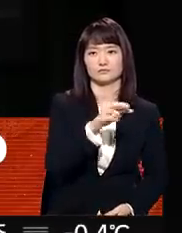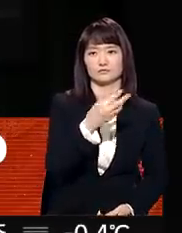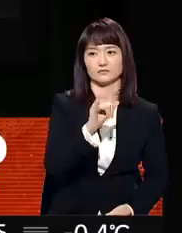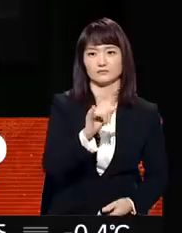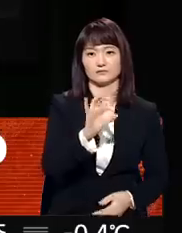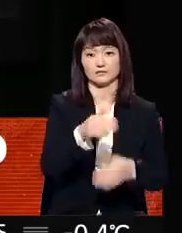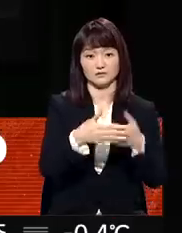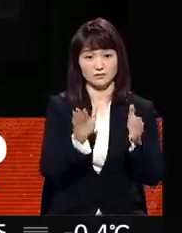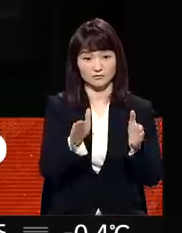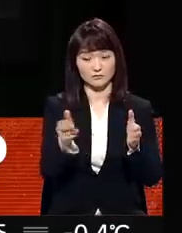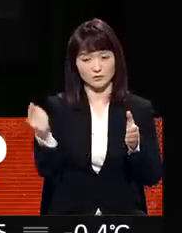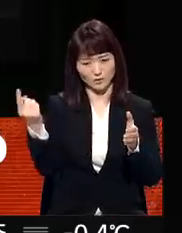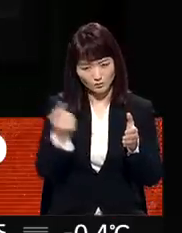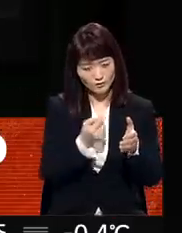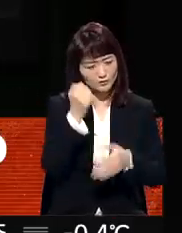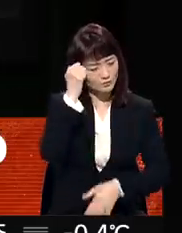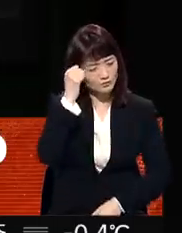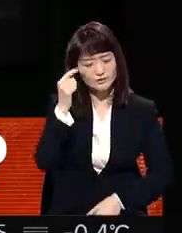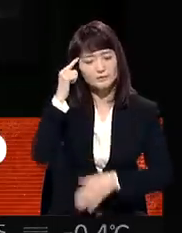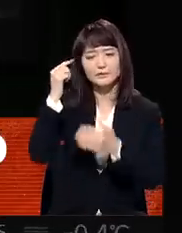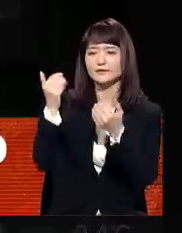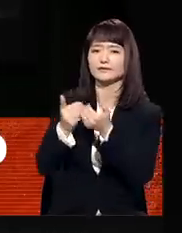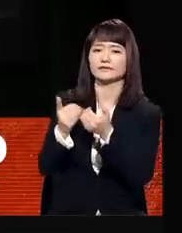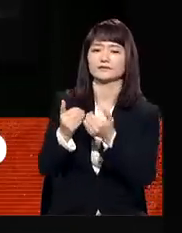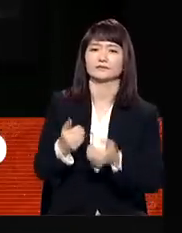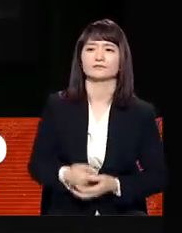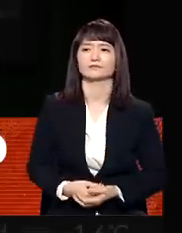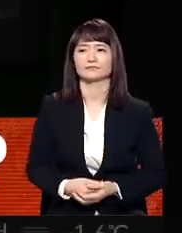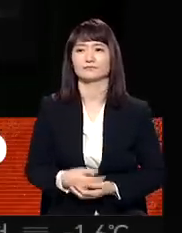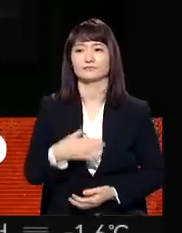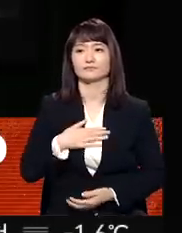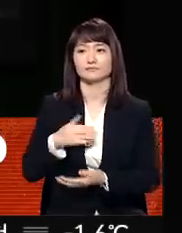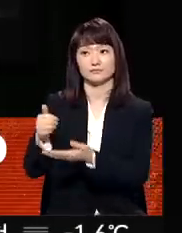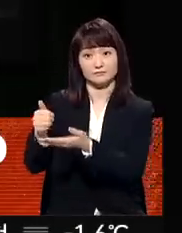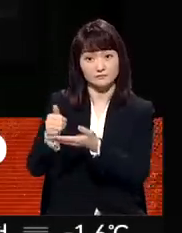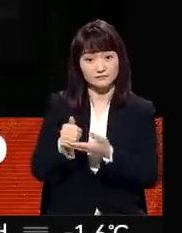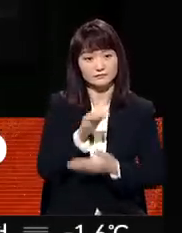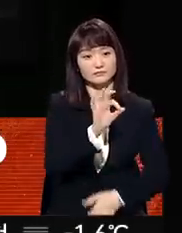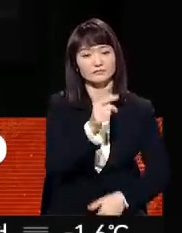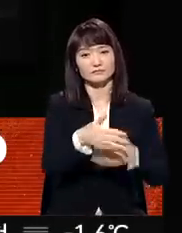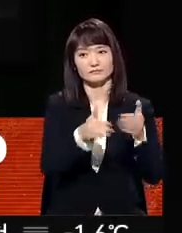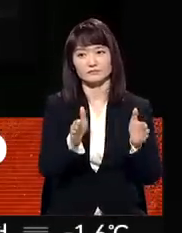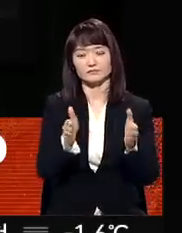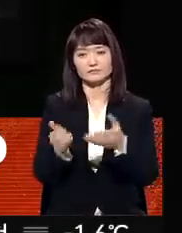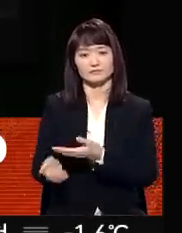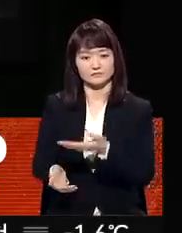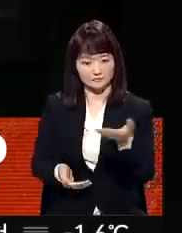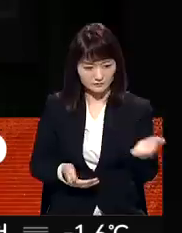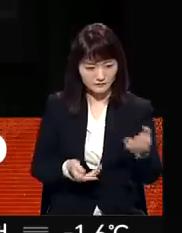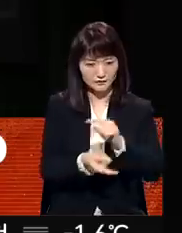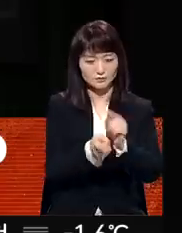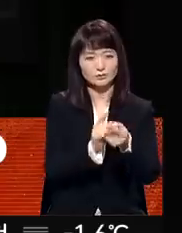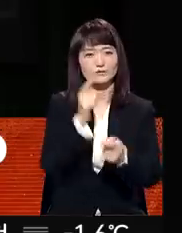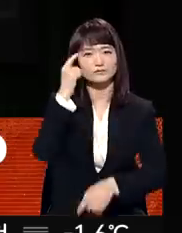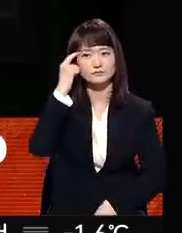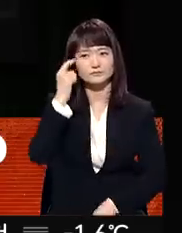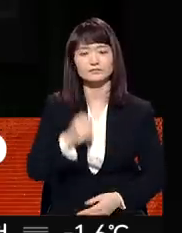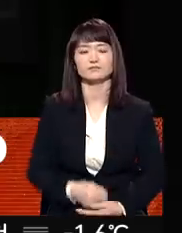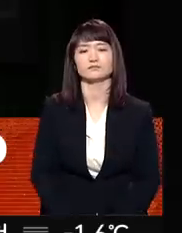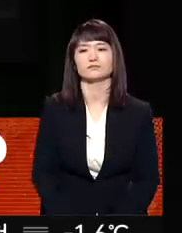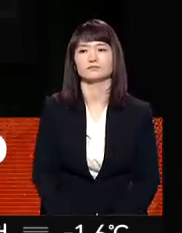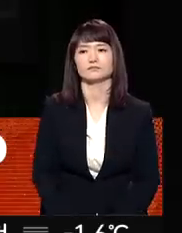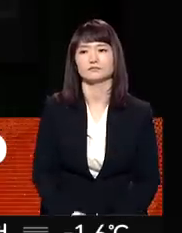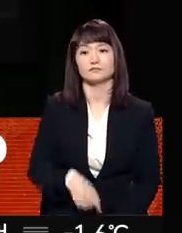해도 저는 반대했어요라고 말씀을 하셨습니다 그런데 김수빈 님은 전 손님 오면 안방 내줍니다 서로를 생각해 주길이라고 말씀하셨고